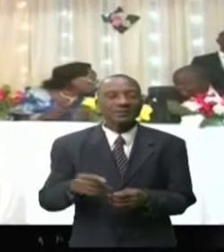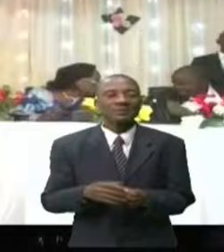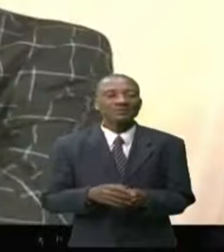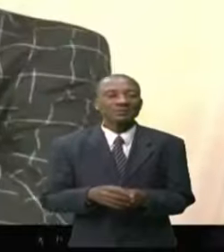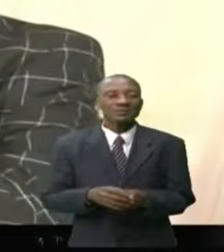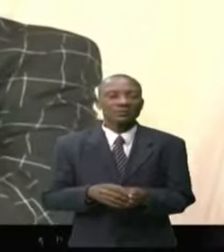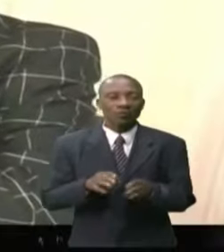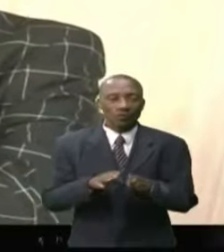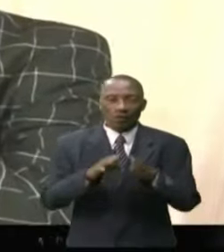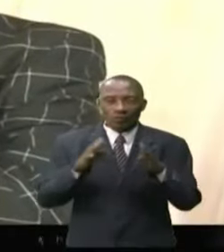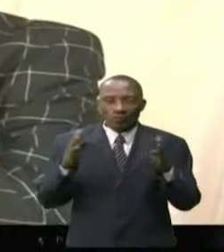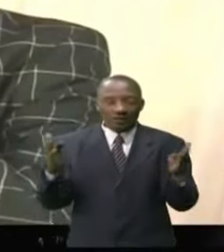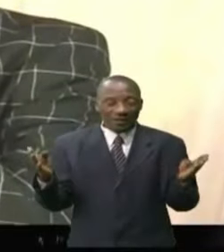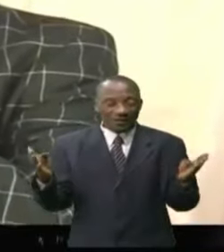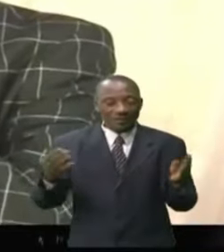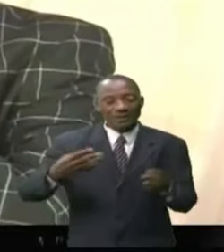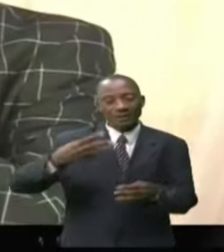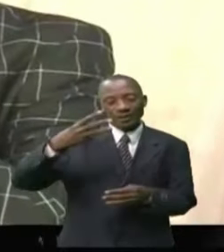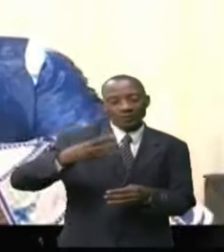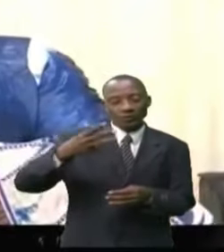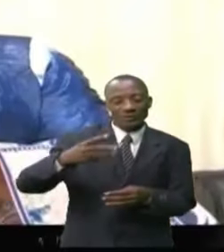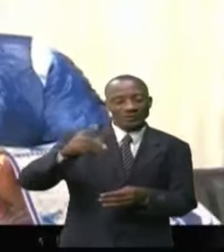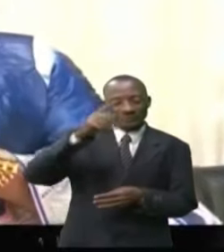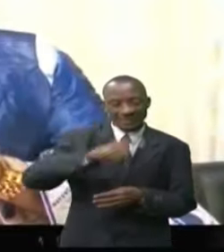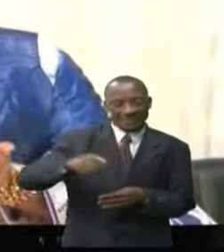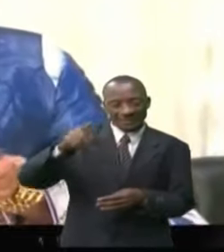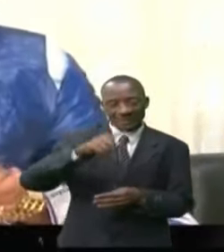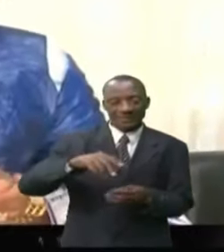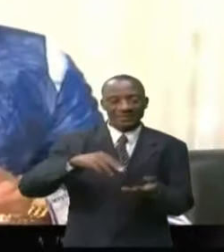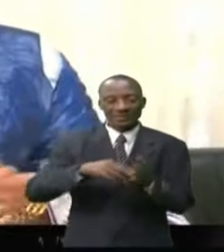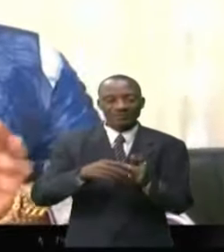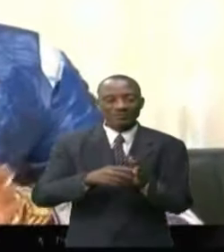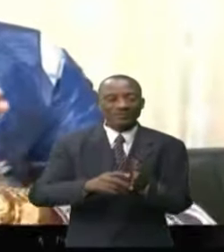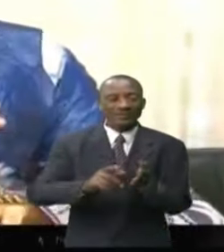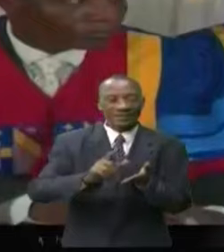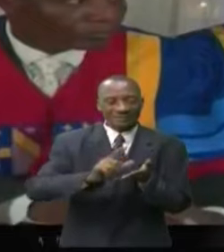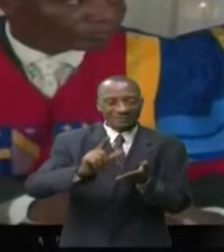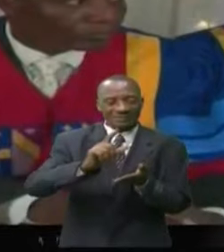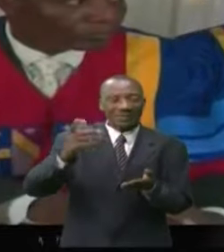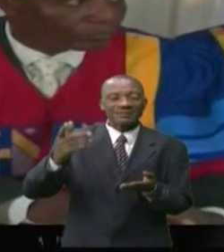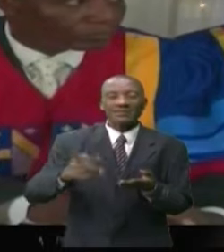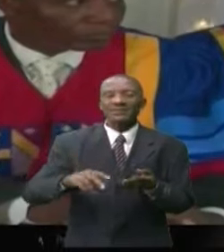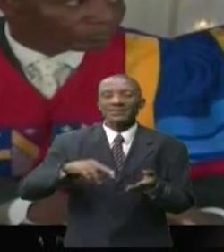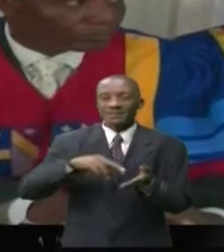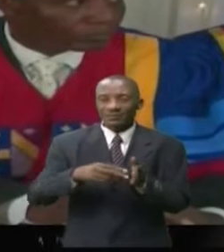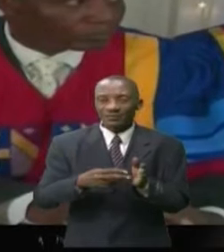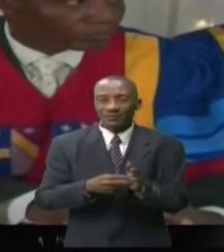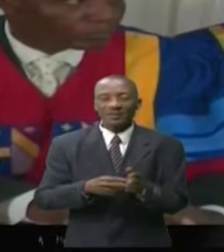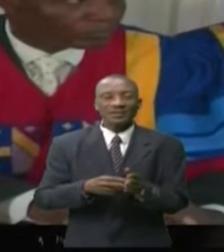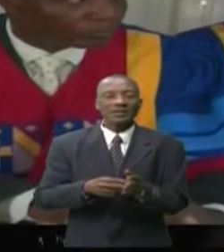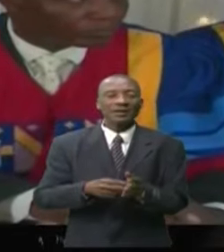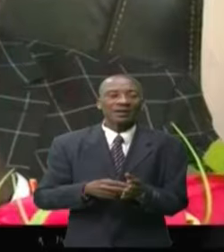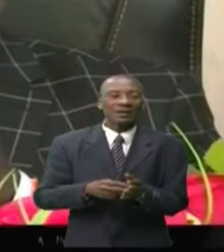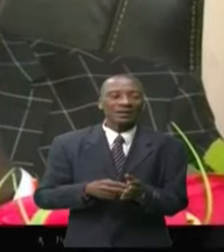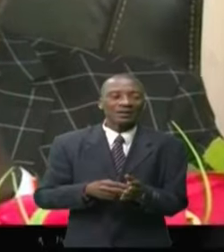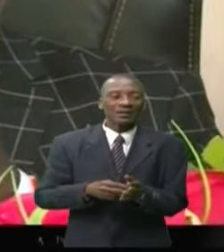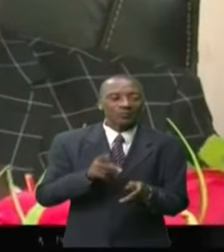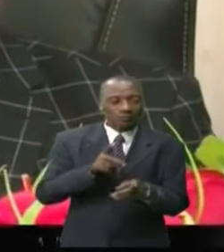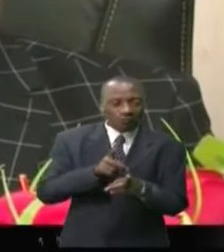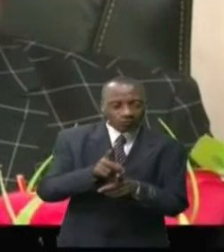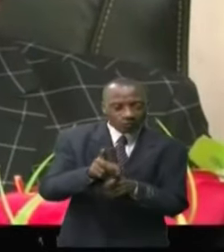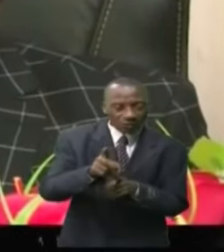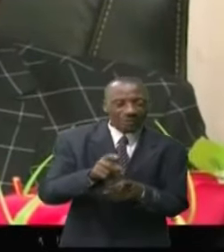dans le cadre des ISP et des ispt de la République à l'annonce de cette décision par le professeur émérit Bour